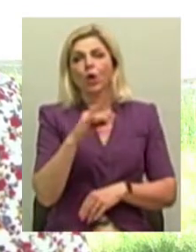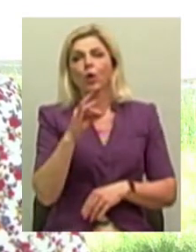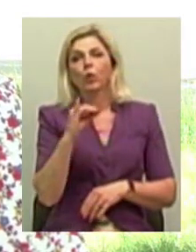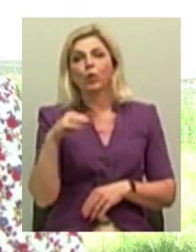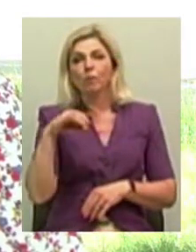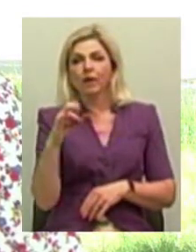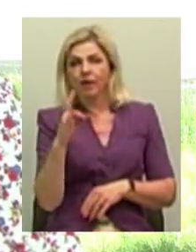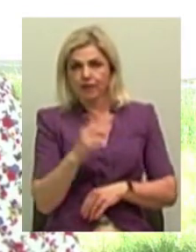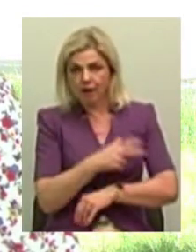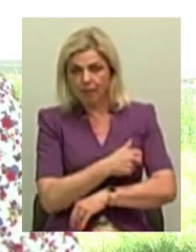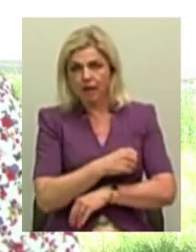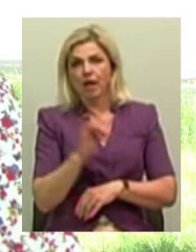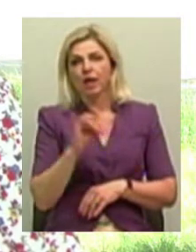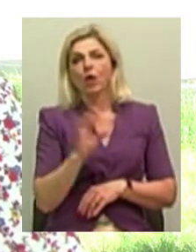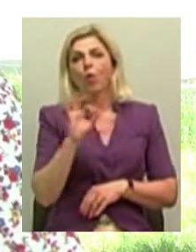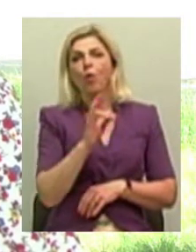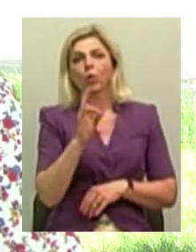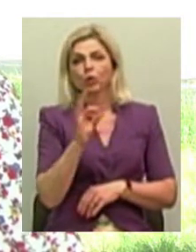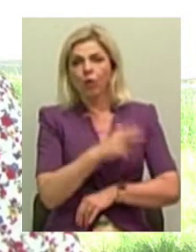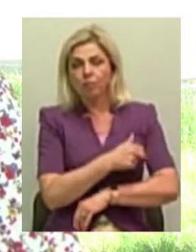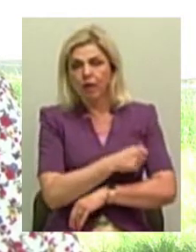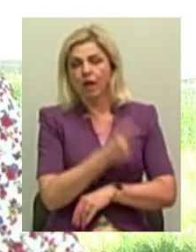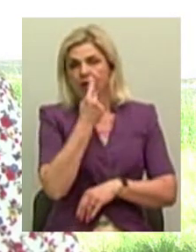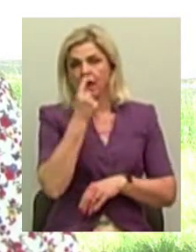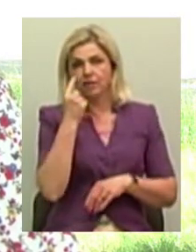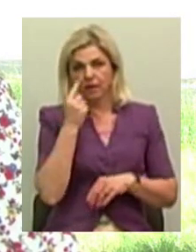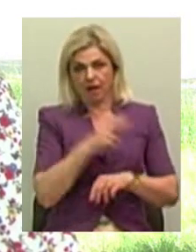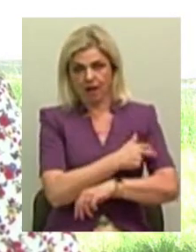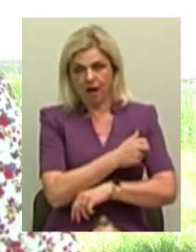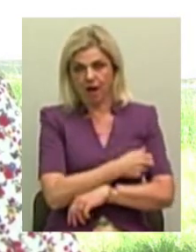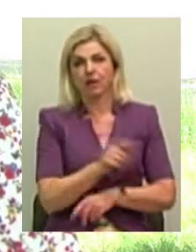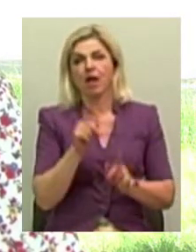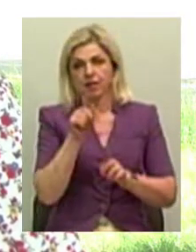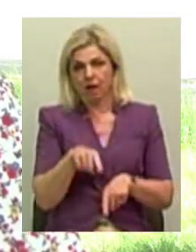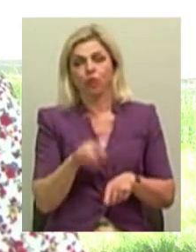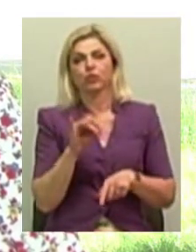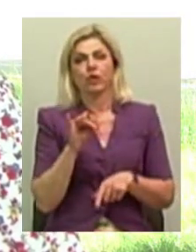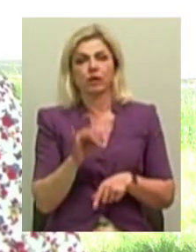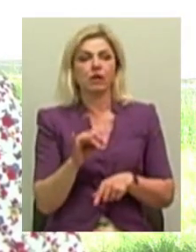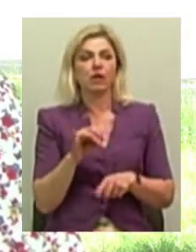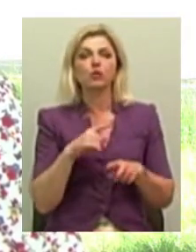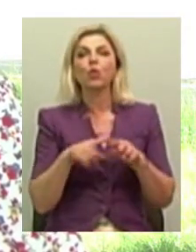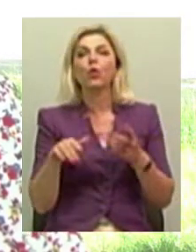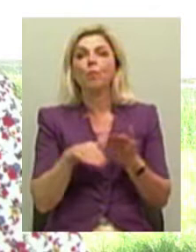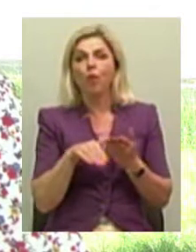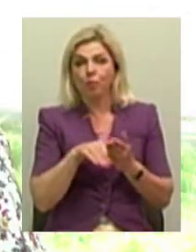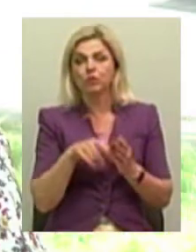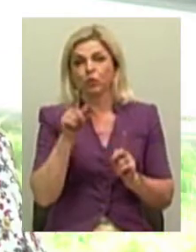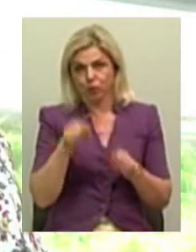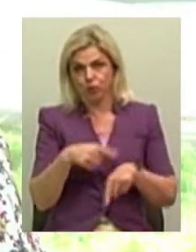потім же онкодиспансер, офтальмологічна лікарня, а також лікарня швидкої медичної